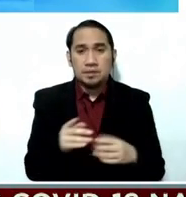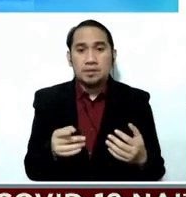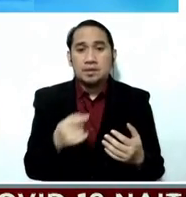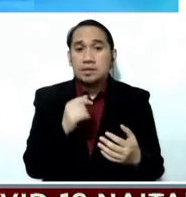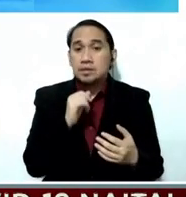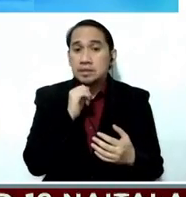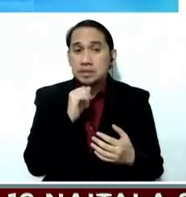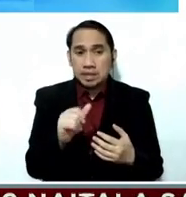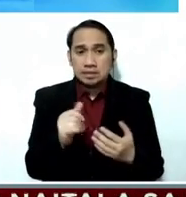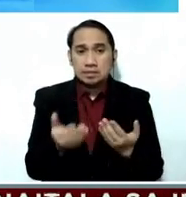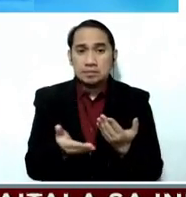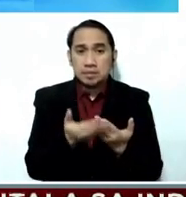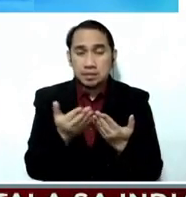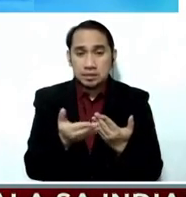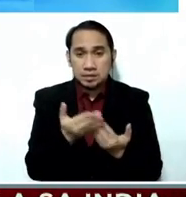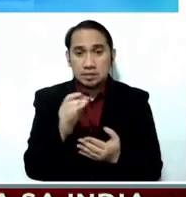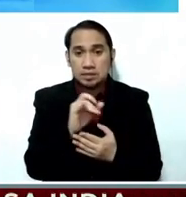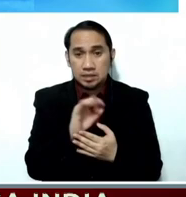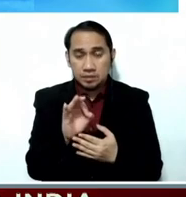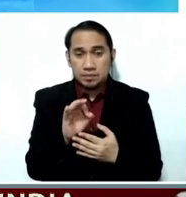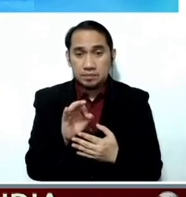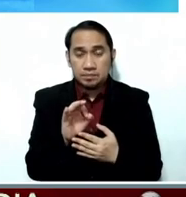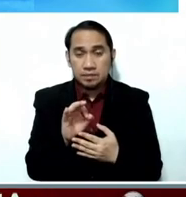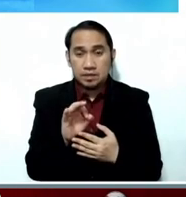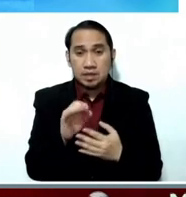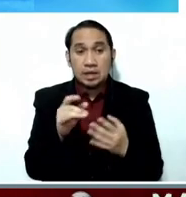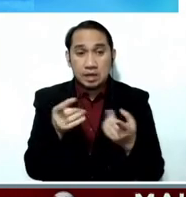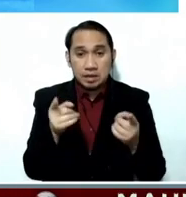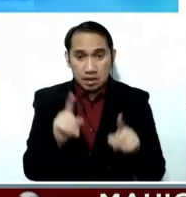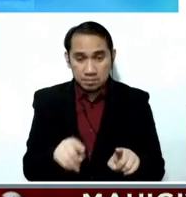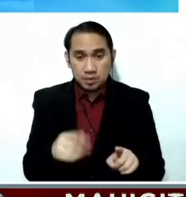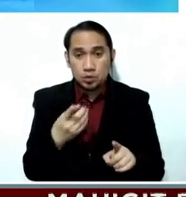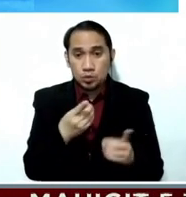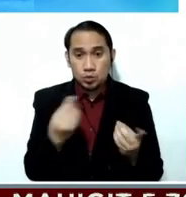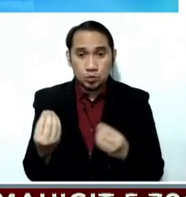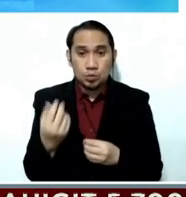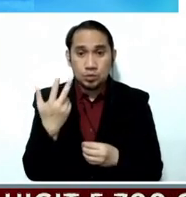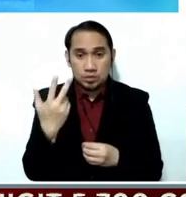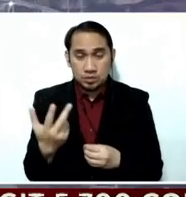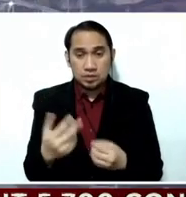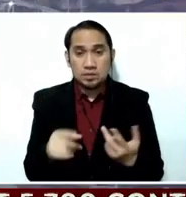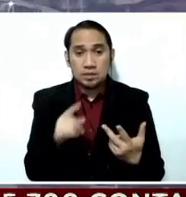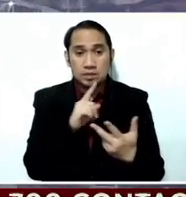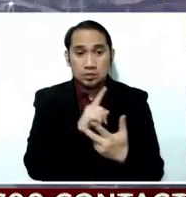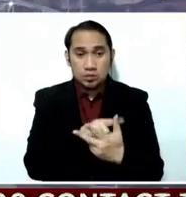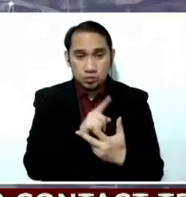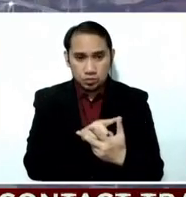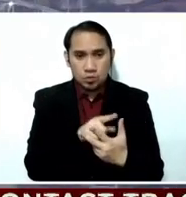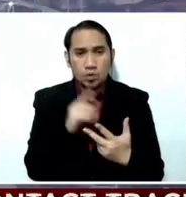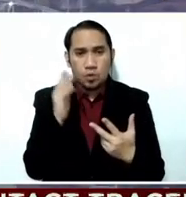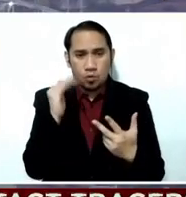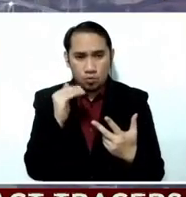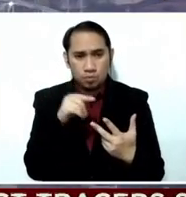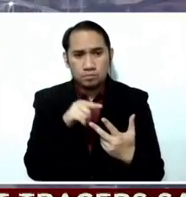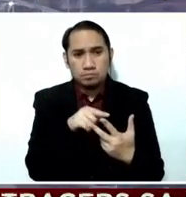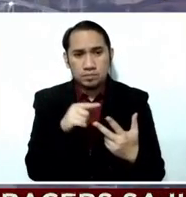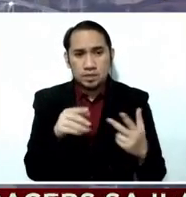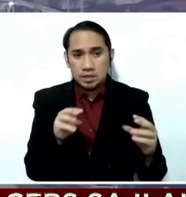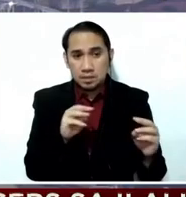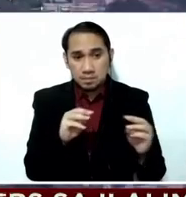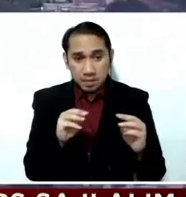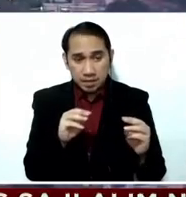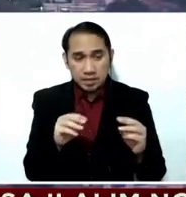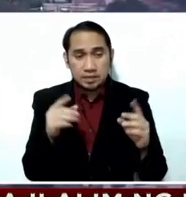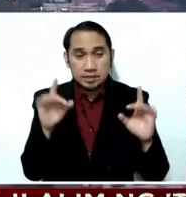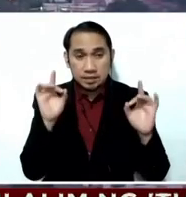it will happen if we do three things. Okay, so number one, we manage the risk, open the economy as safely as we